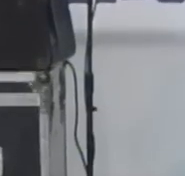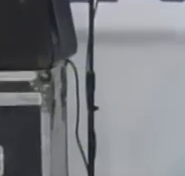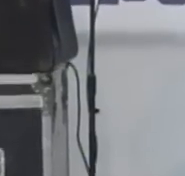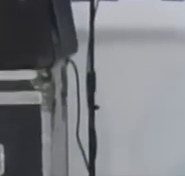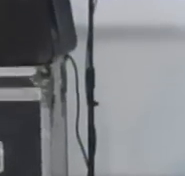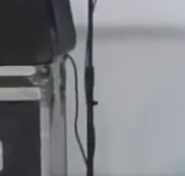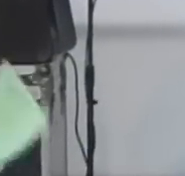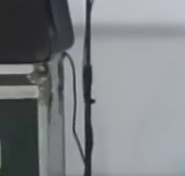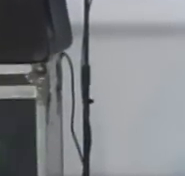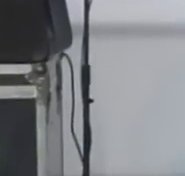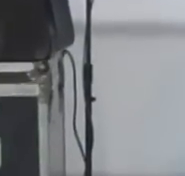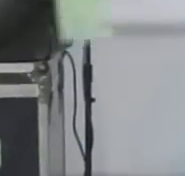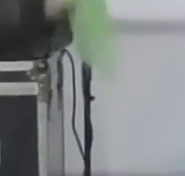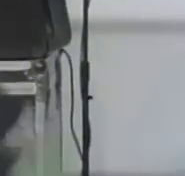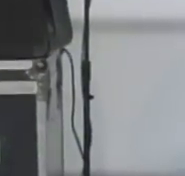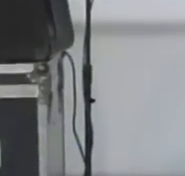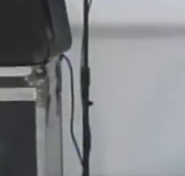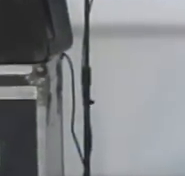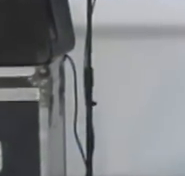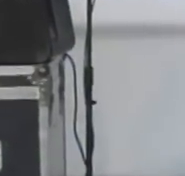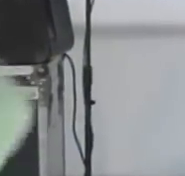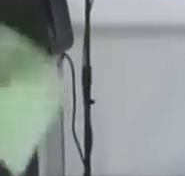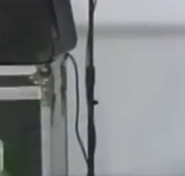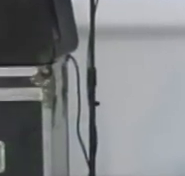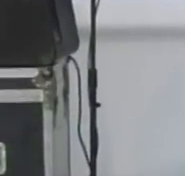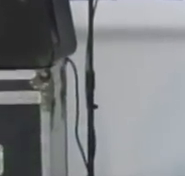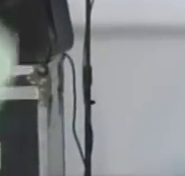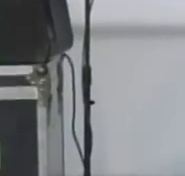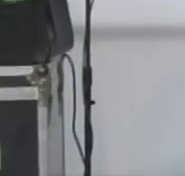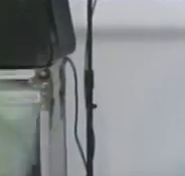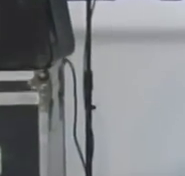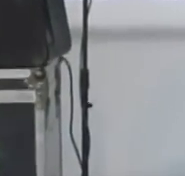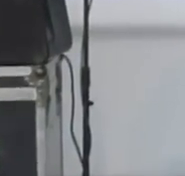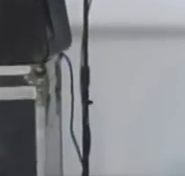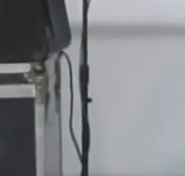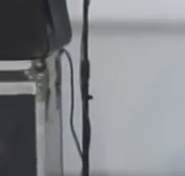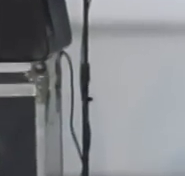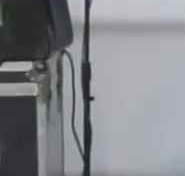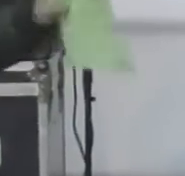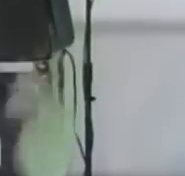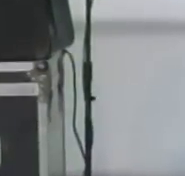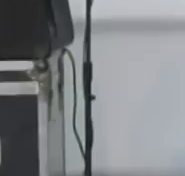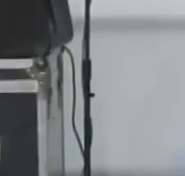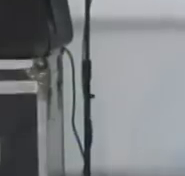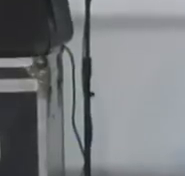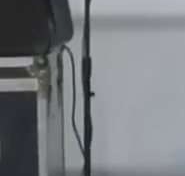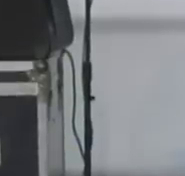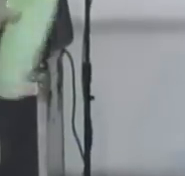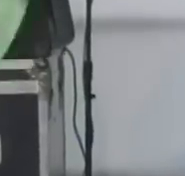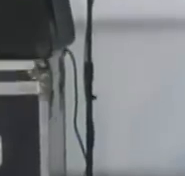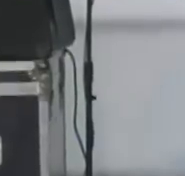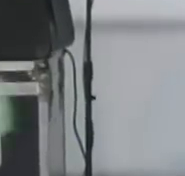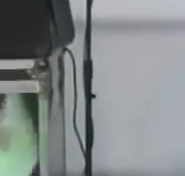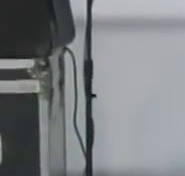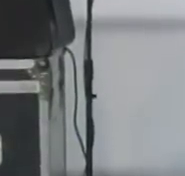Pertini, che ha dato inizio a una grande rivoluzione partita da Genova contro il governo Tambroni, se vi ricordate. Se fosse